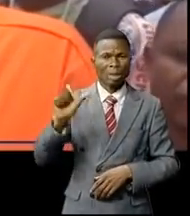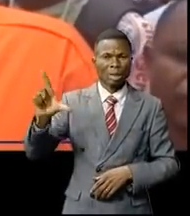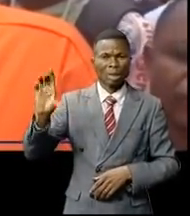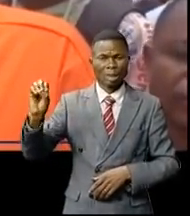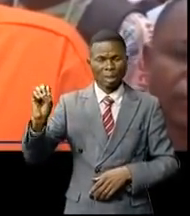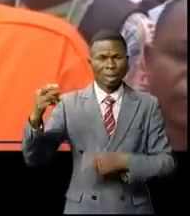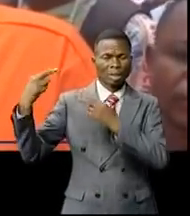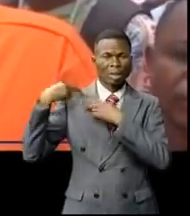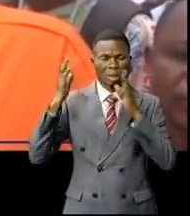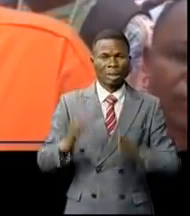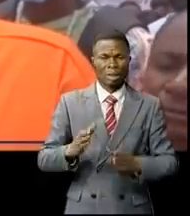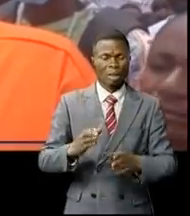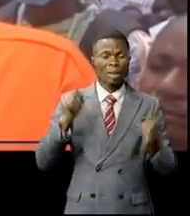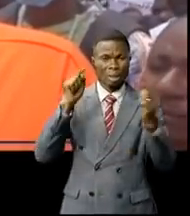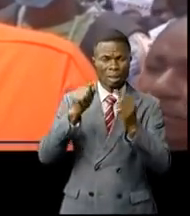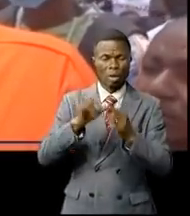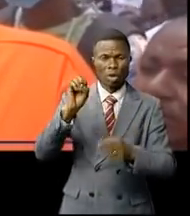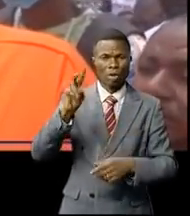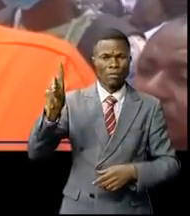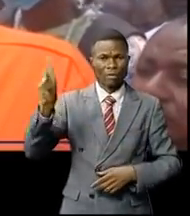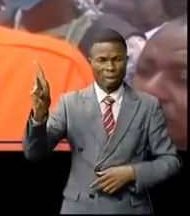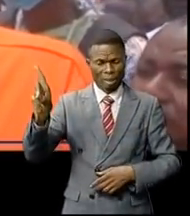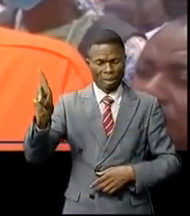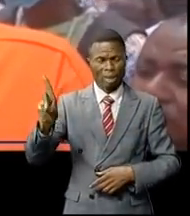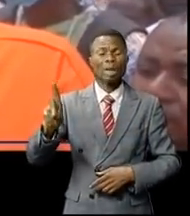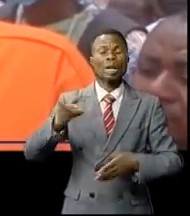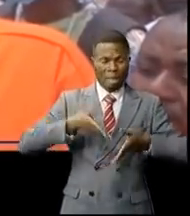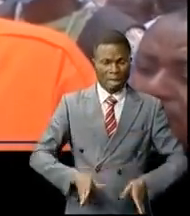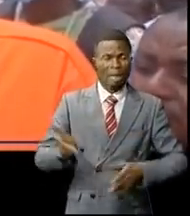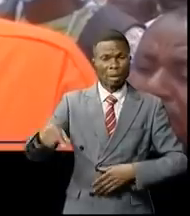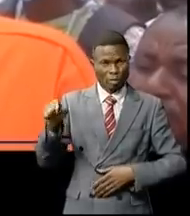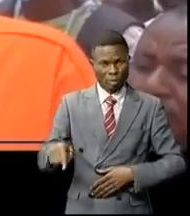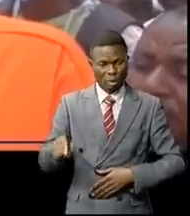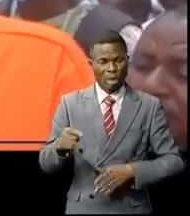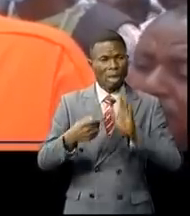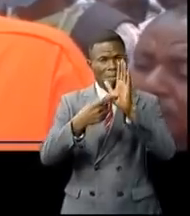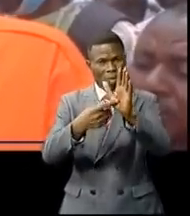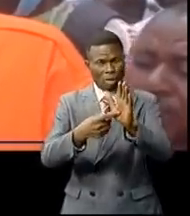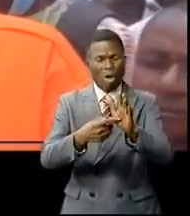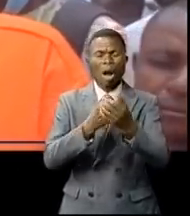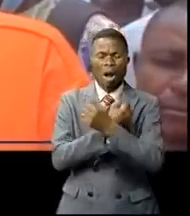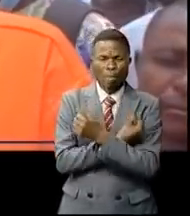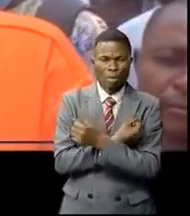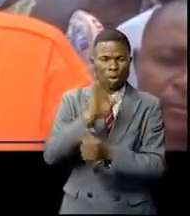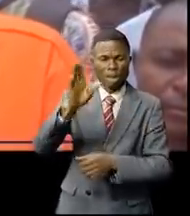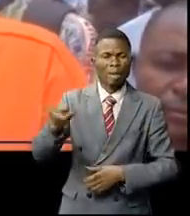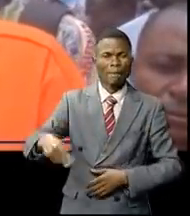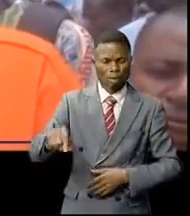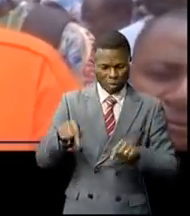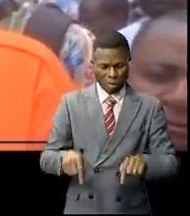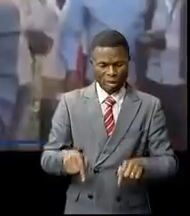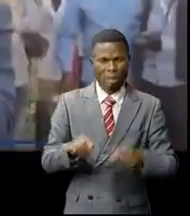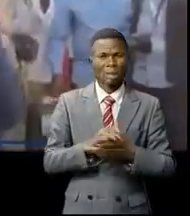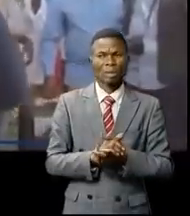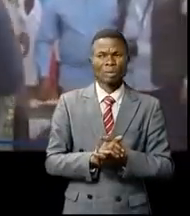responsables et de losne j'ai dit tous ses fils et ses provinces ayant manifesté leur amour envers notre population